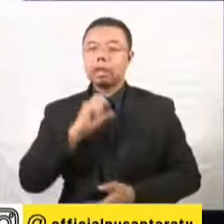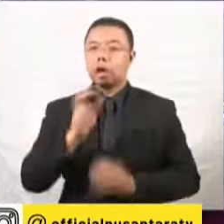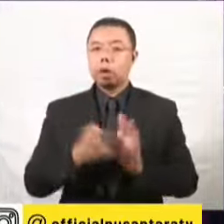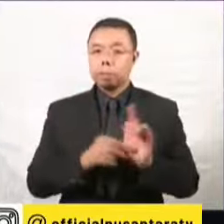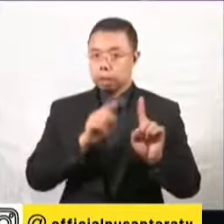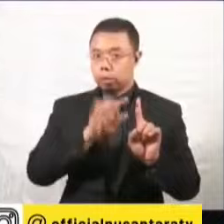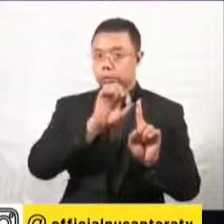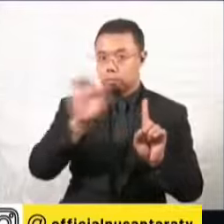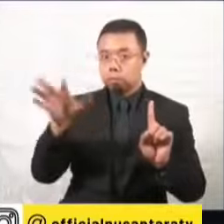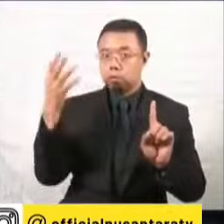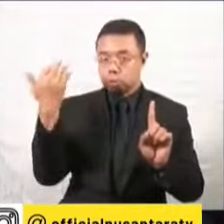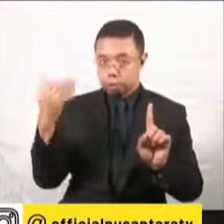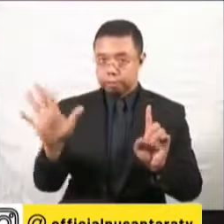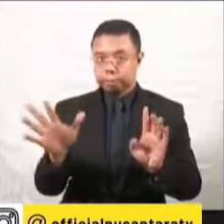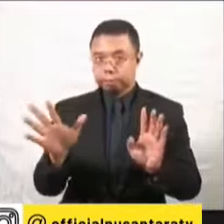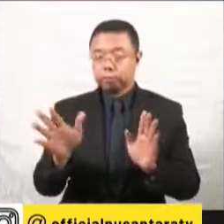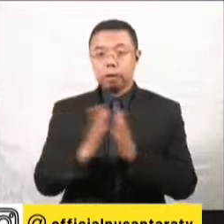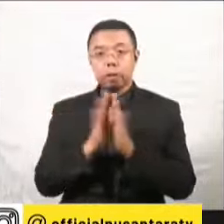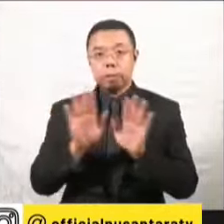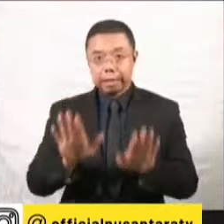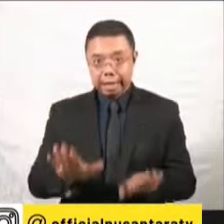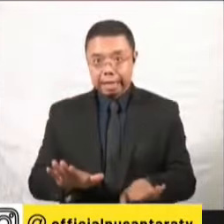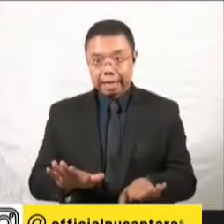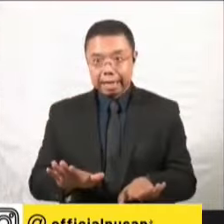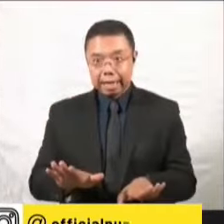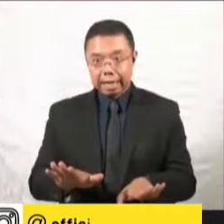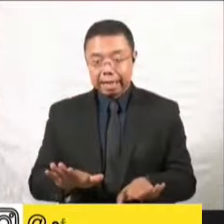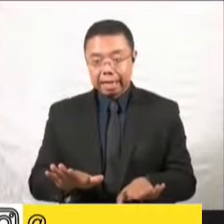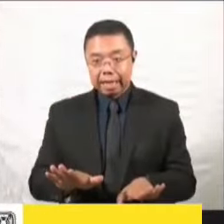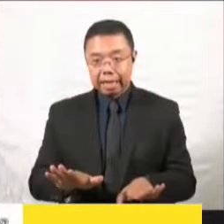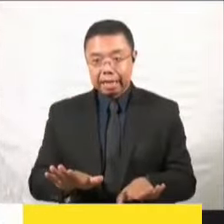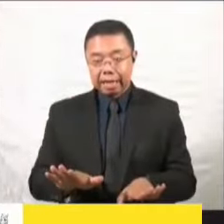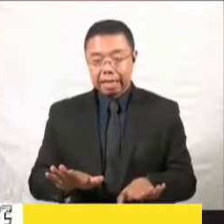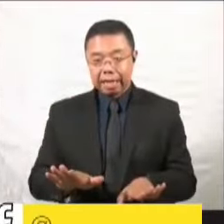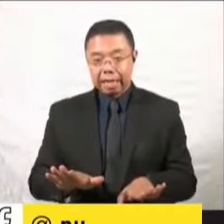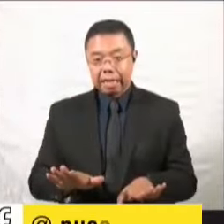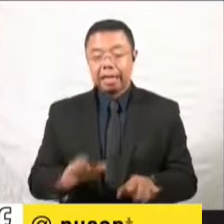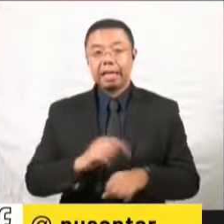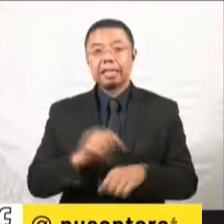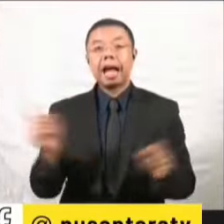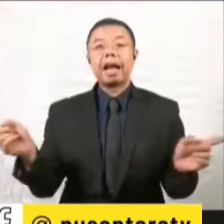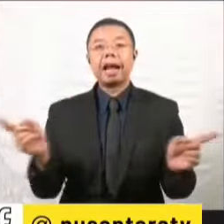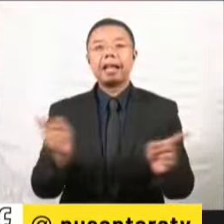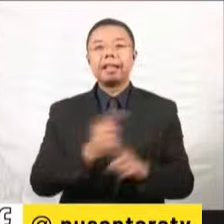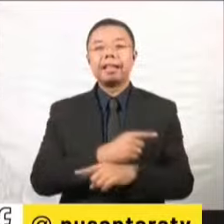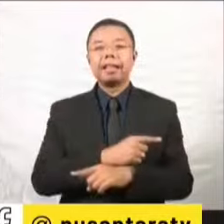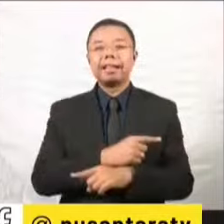nomor urut S mohon tenang kami akan